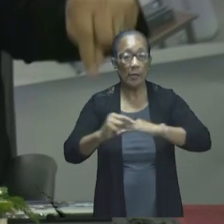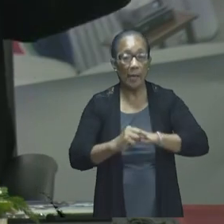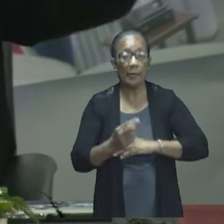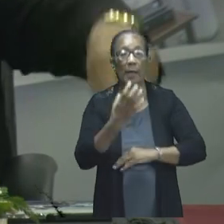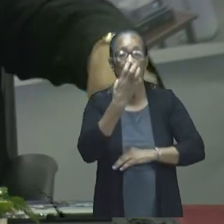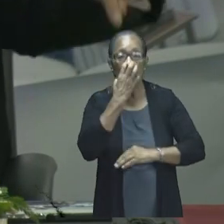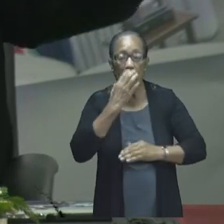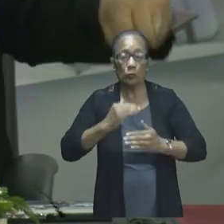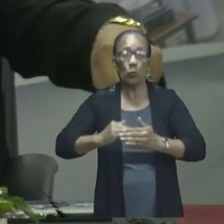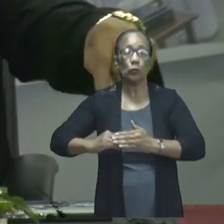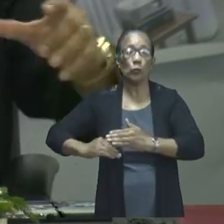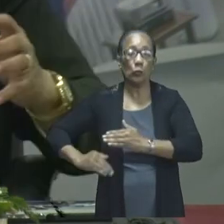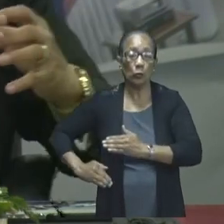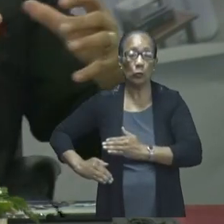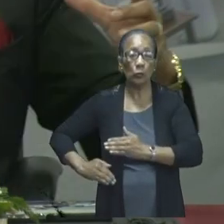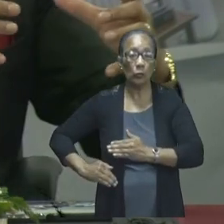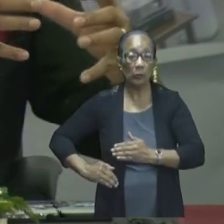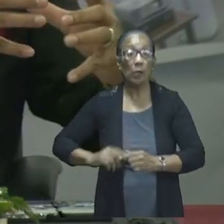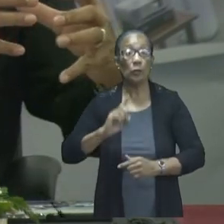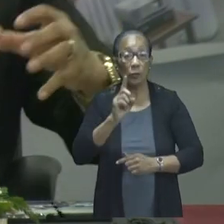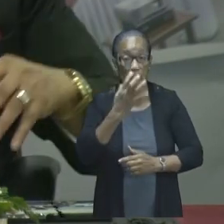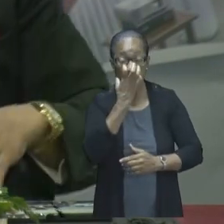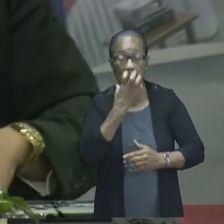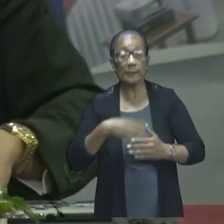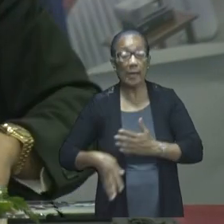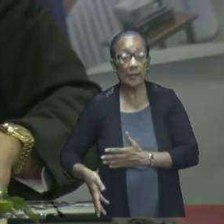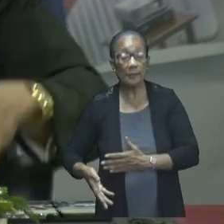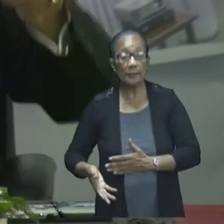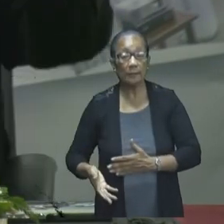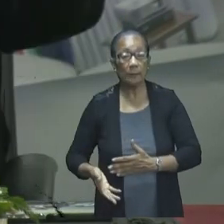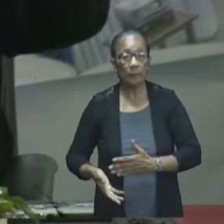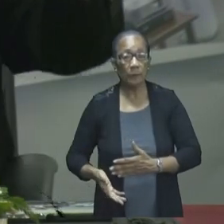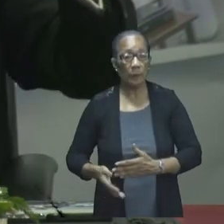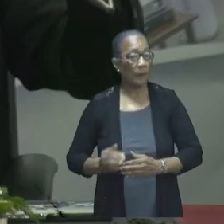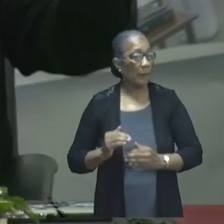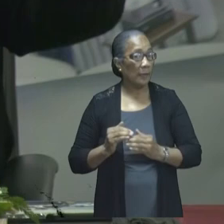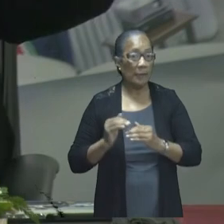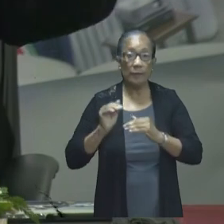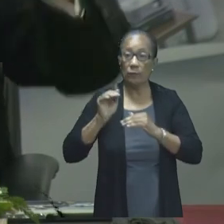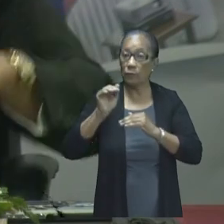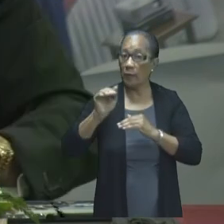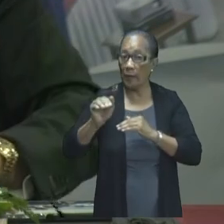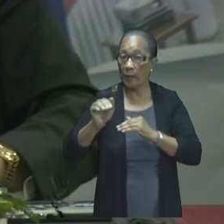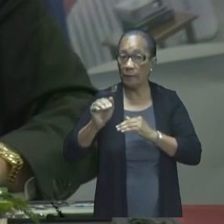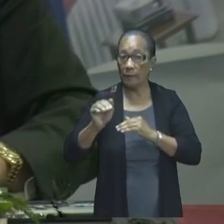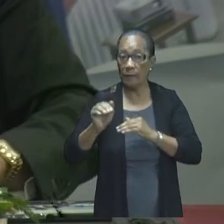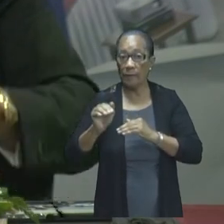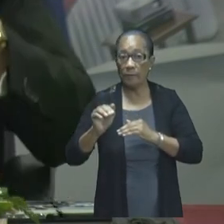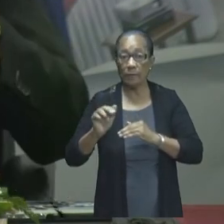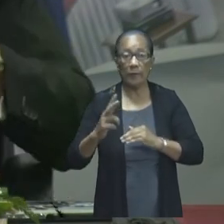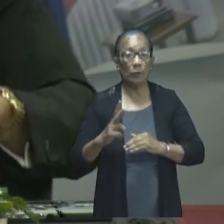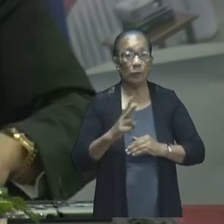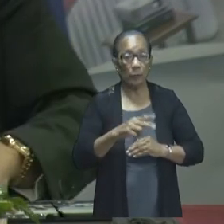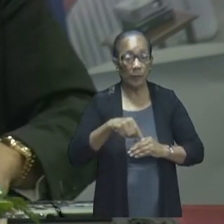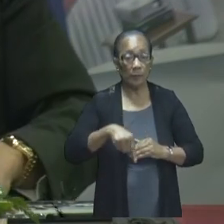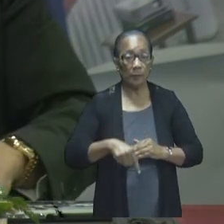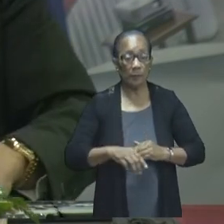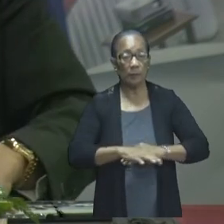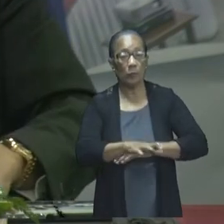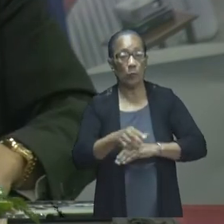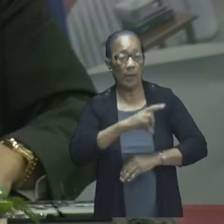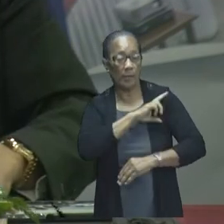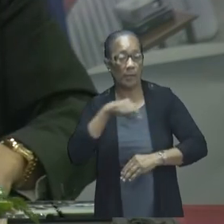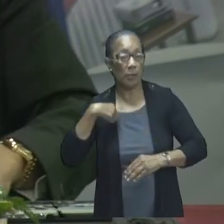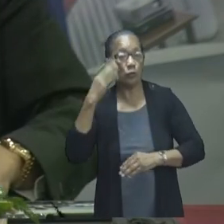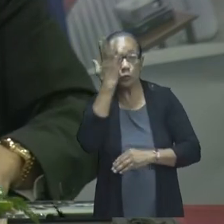teruggeduwd dus er is juist er niet ver van ons wisselen diessen wij in suriname zijn nog niet begonnen